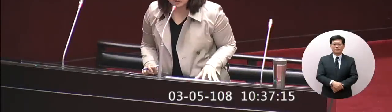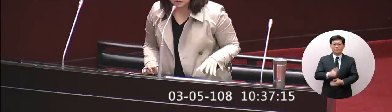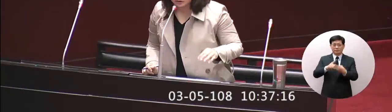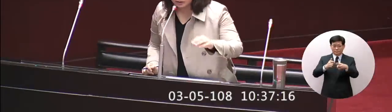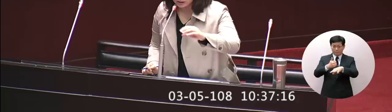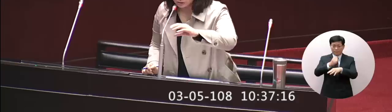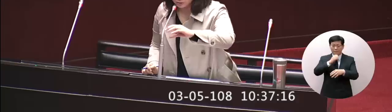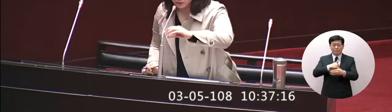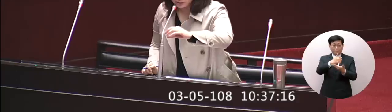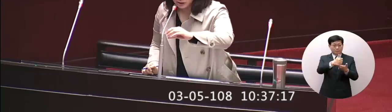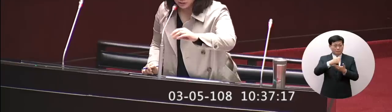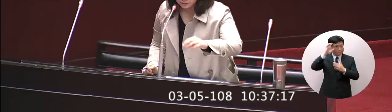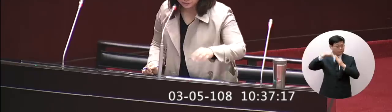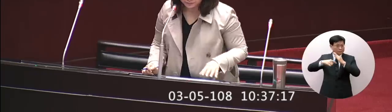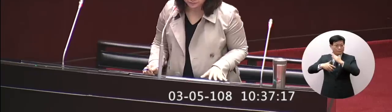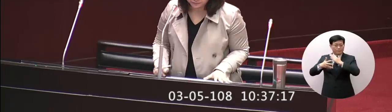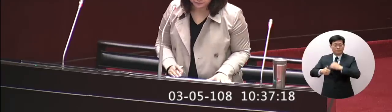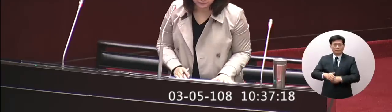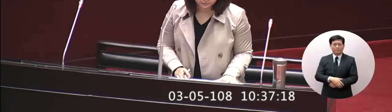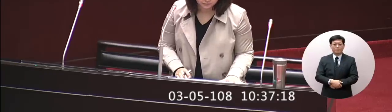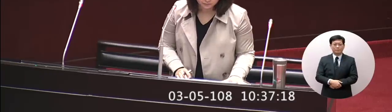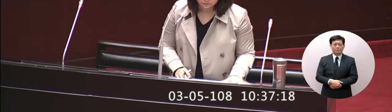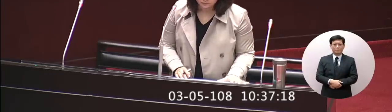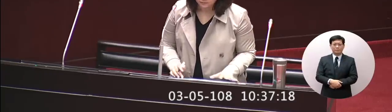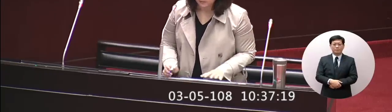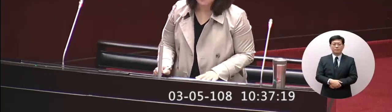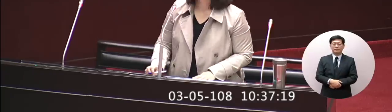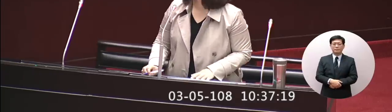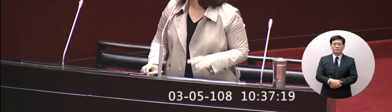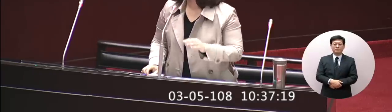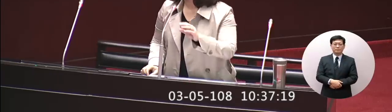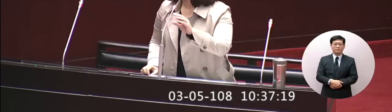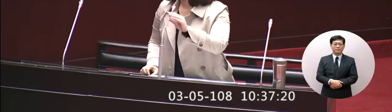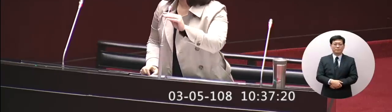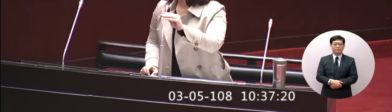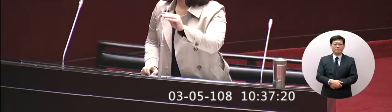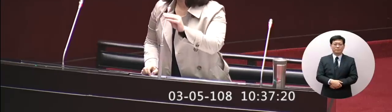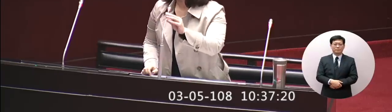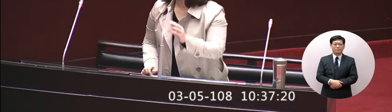主席，各位同仁，有请苏院长。 请苏院长。